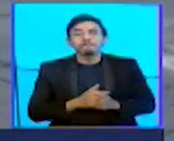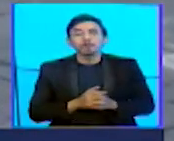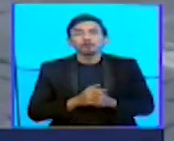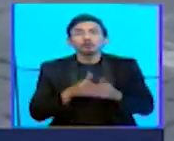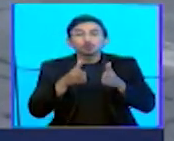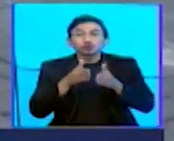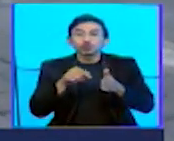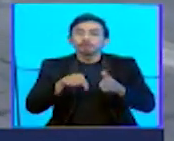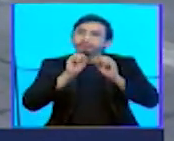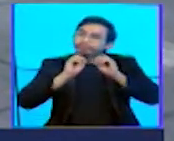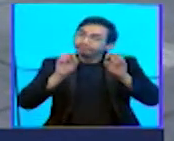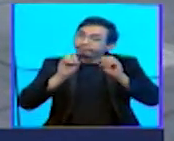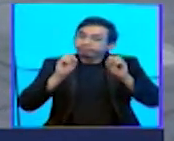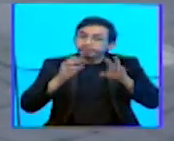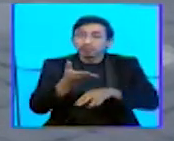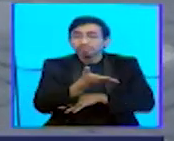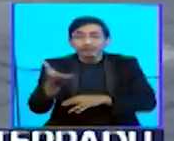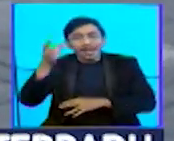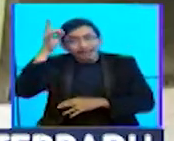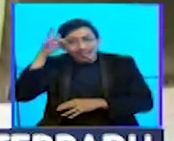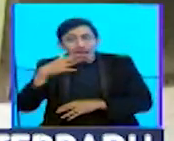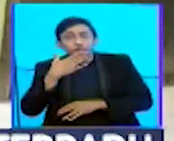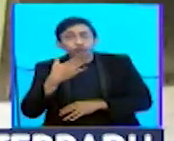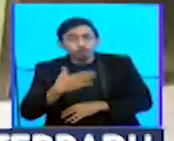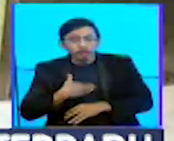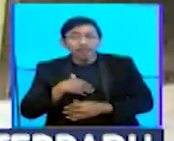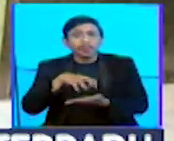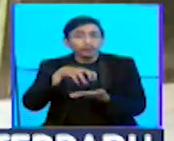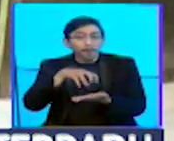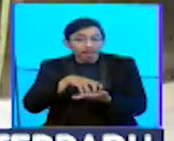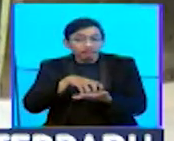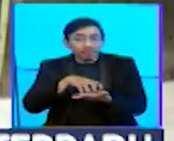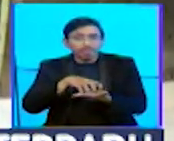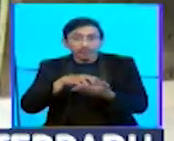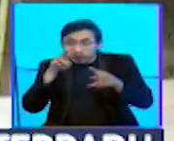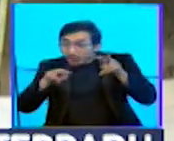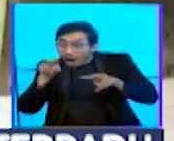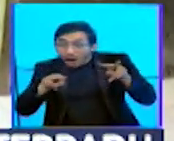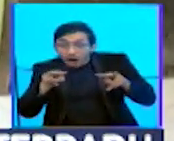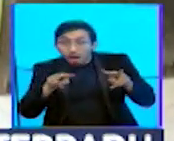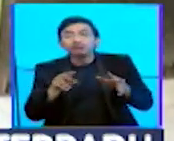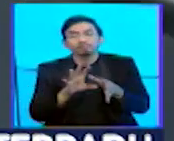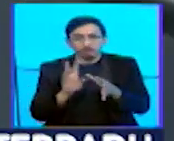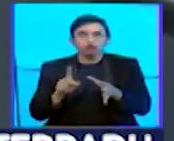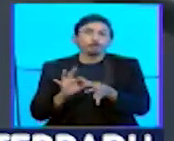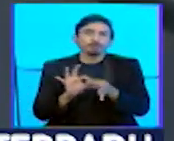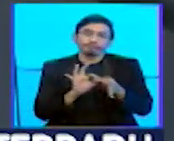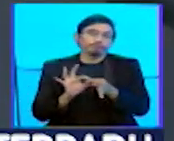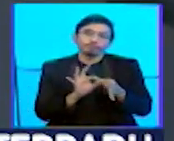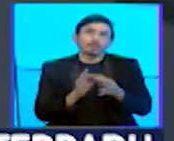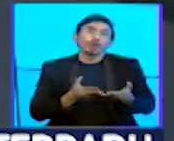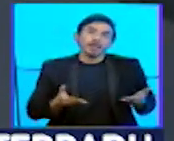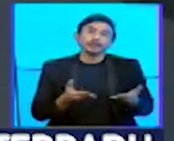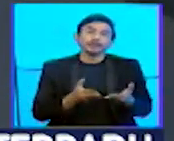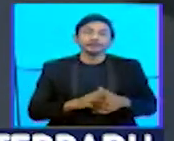banjar atau desa adat memiliki posko terpadu untuk memudahkan koordinasi maupun pemantauan situasi keamanan di wilayahnya